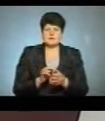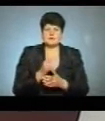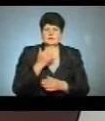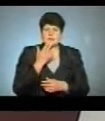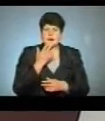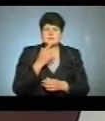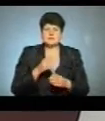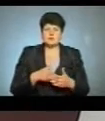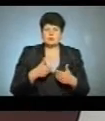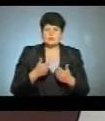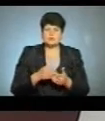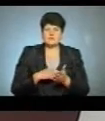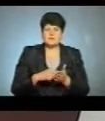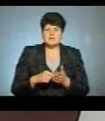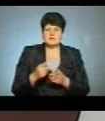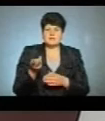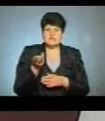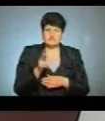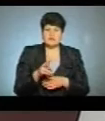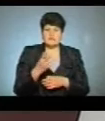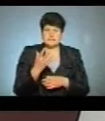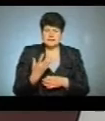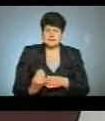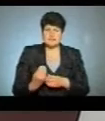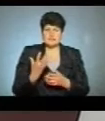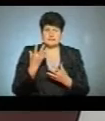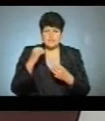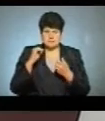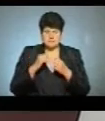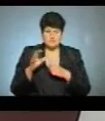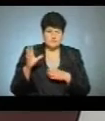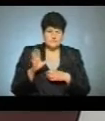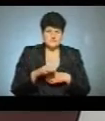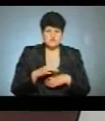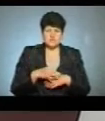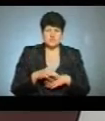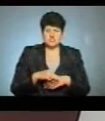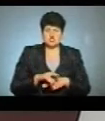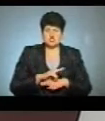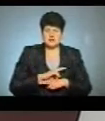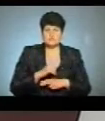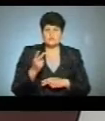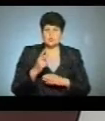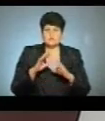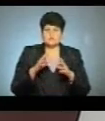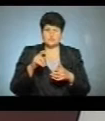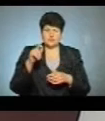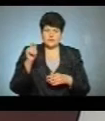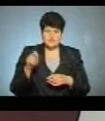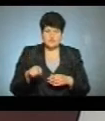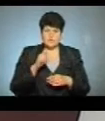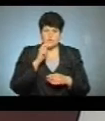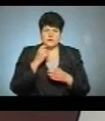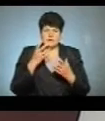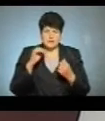пропонується відзначати один чи обидва ці дні як день пам'яті усіх жертв Другої світової війни. В Україні день пам'яті та